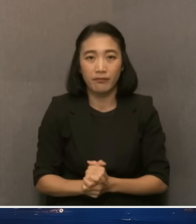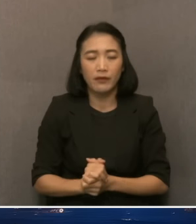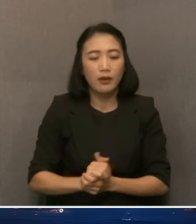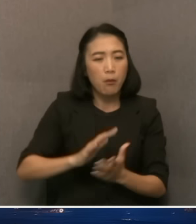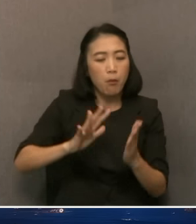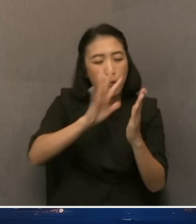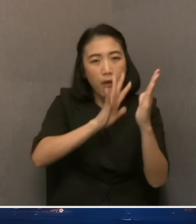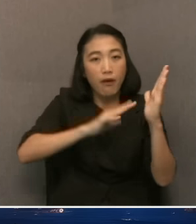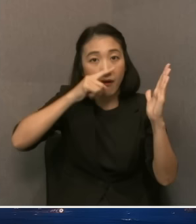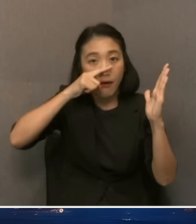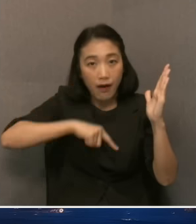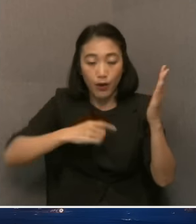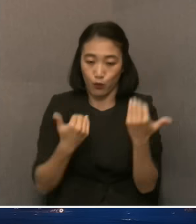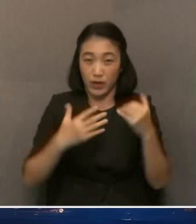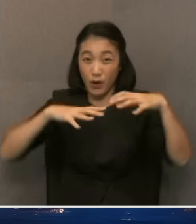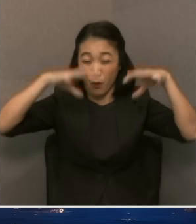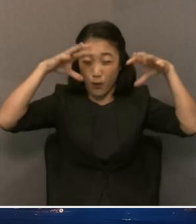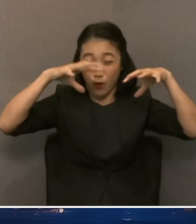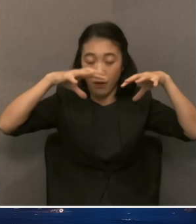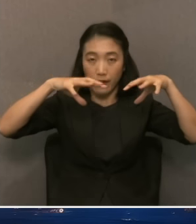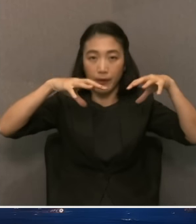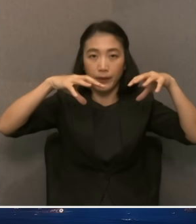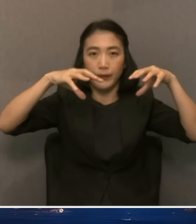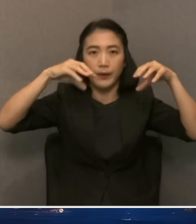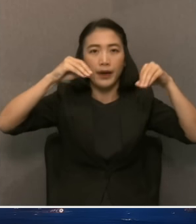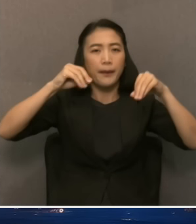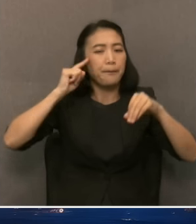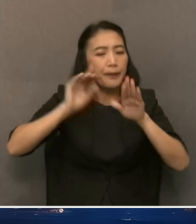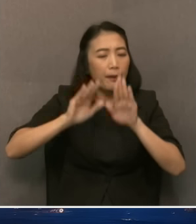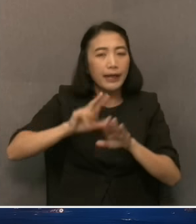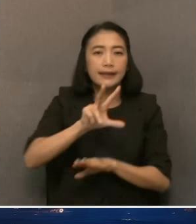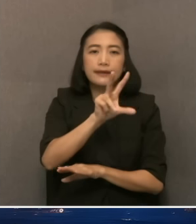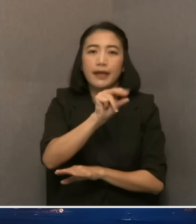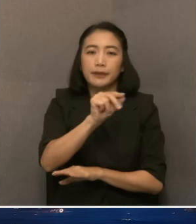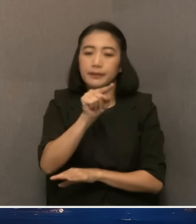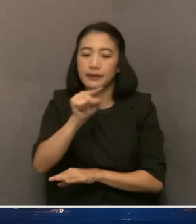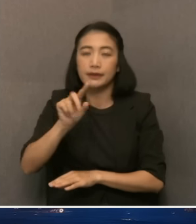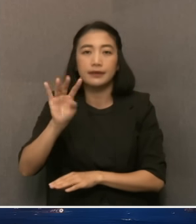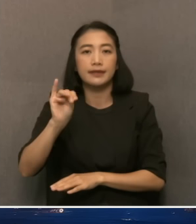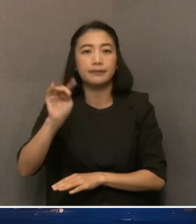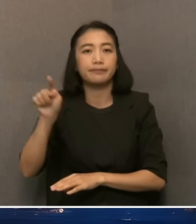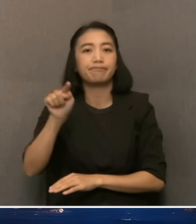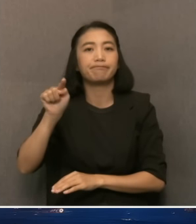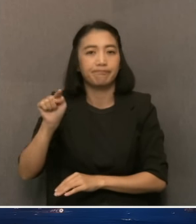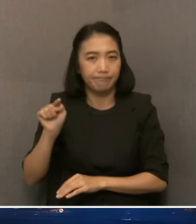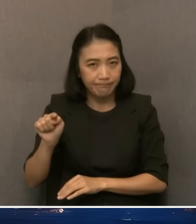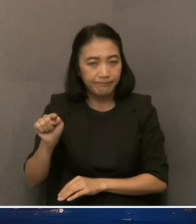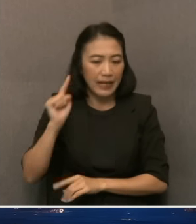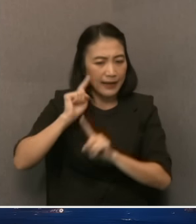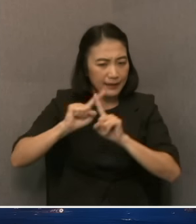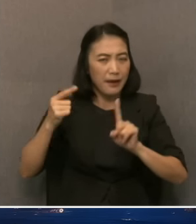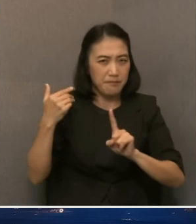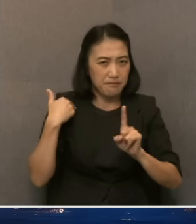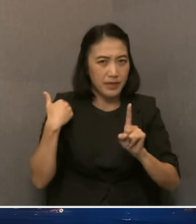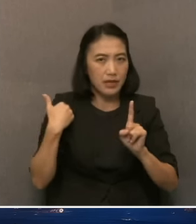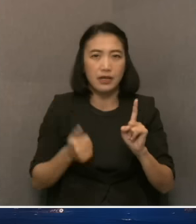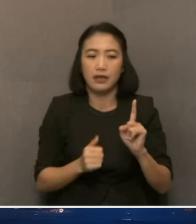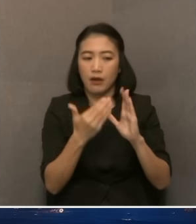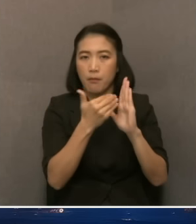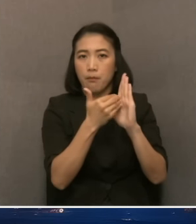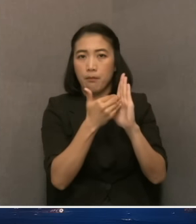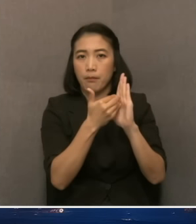ประเทศวันนี้ฝนลดลงนะคะมีฝนประมาณร้อยละ 30-40ของพื้นที่ก็จะมีเพียงภาคตะวันออกเฉียงเหนือตอน